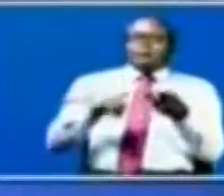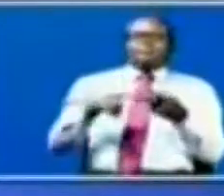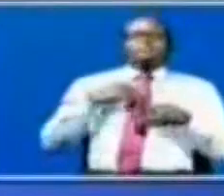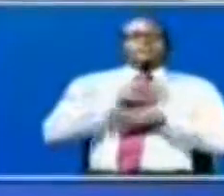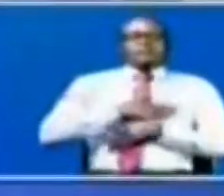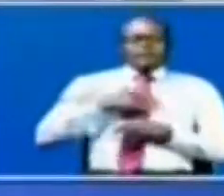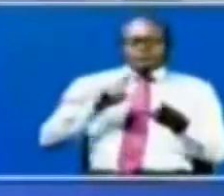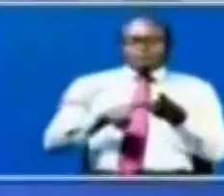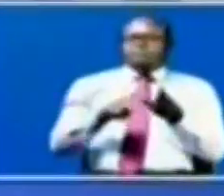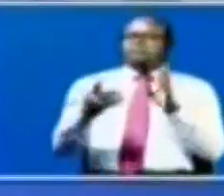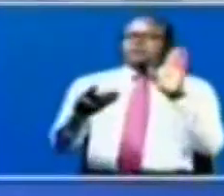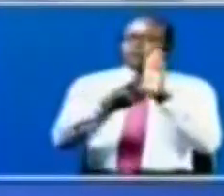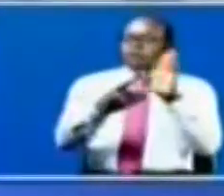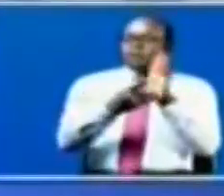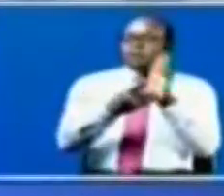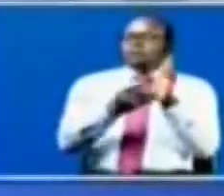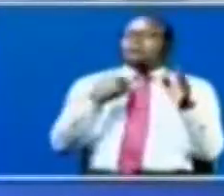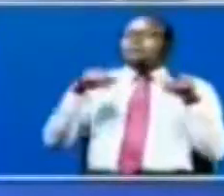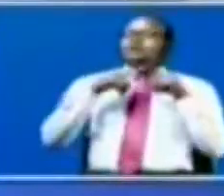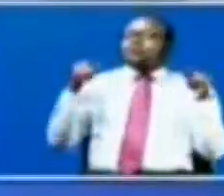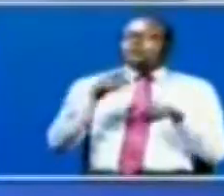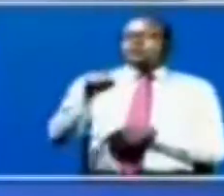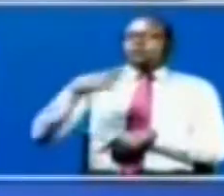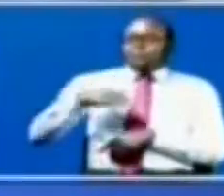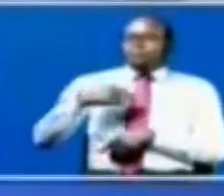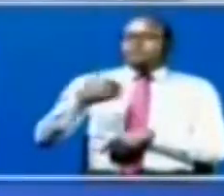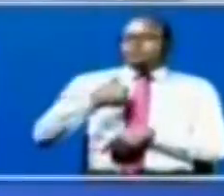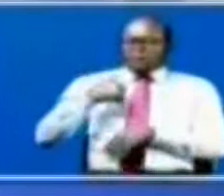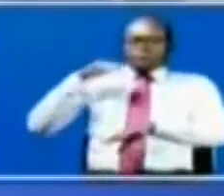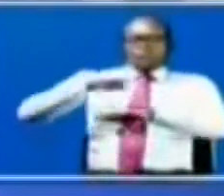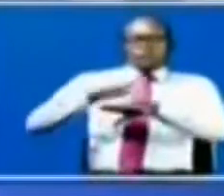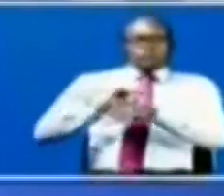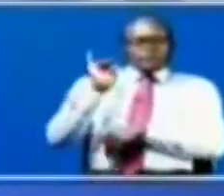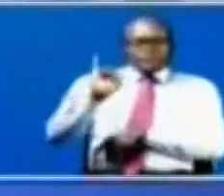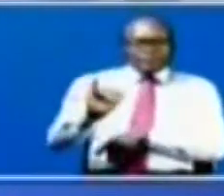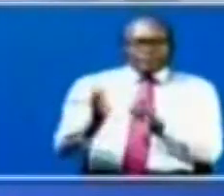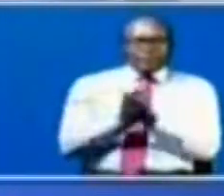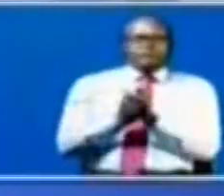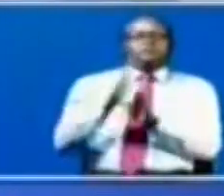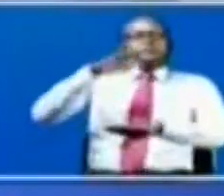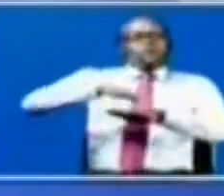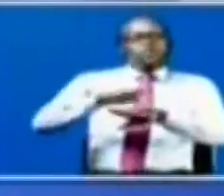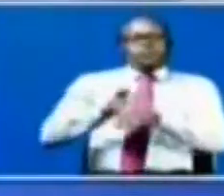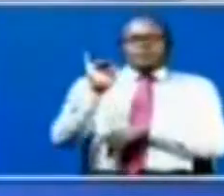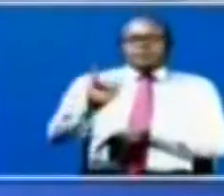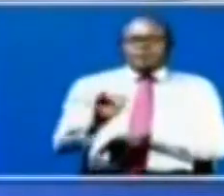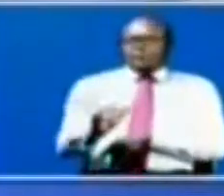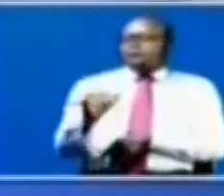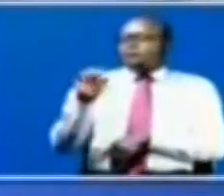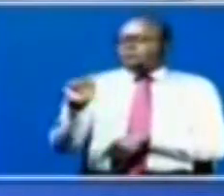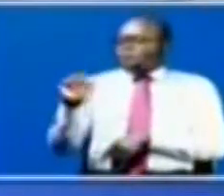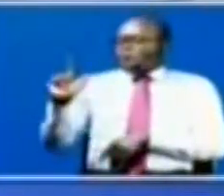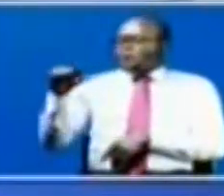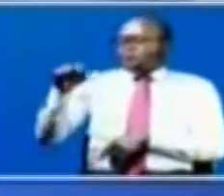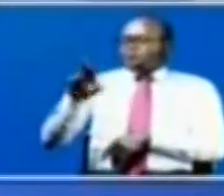udaktari. I'd like to wish to those young people to have good stay, nice stay and fruitful stay in Algeria and come back with their